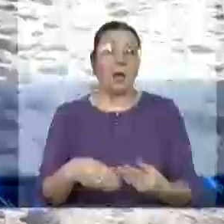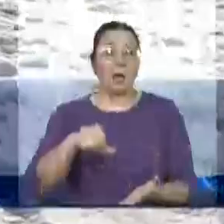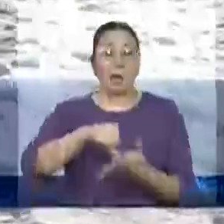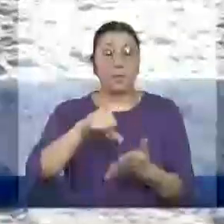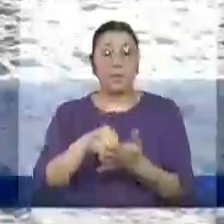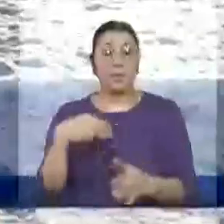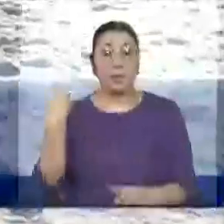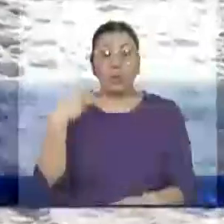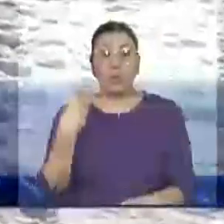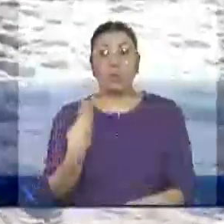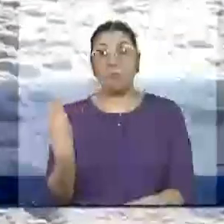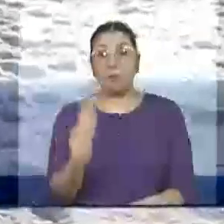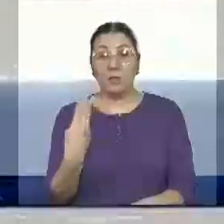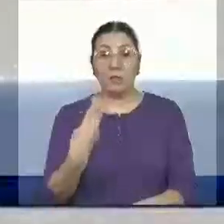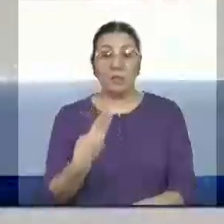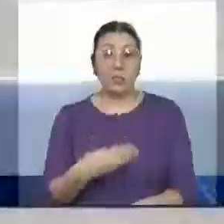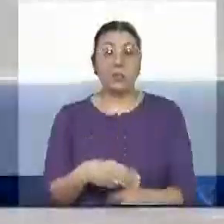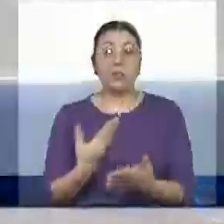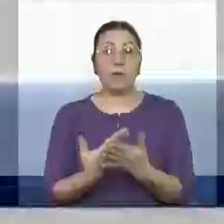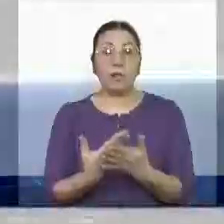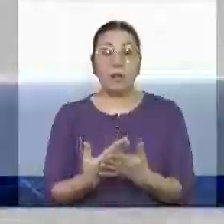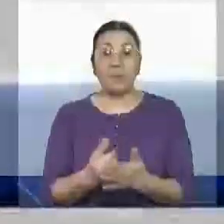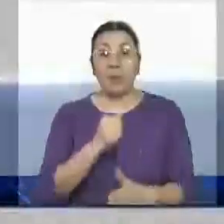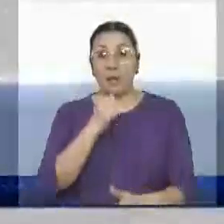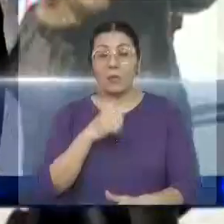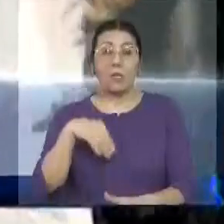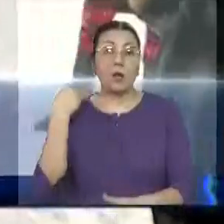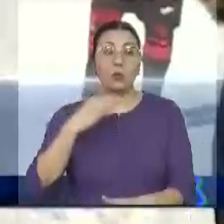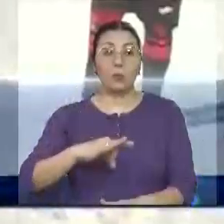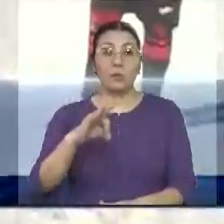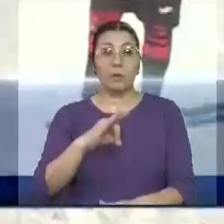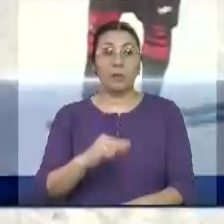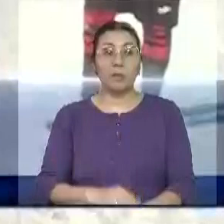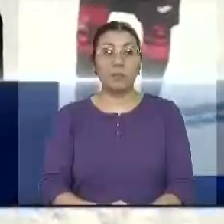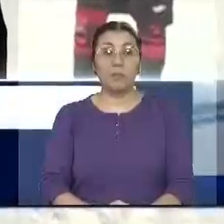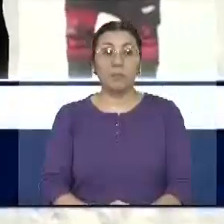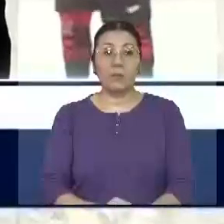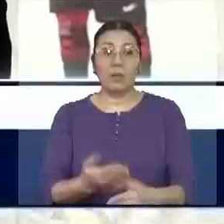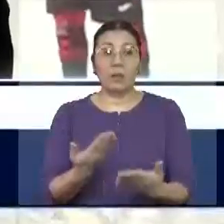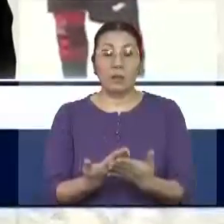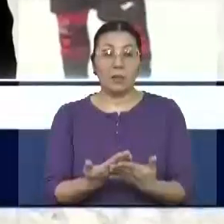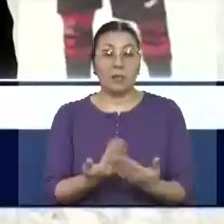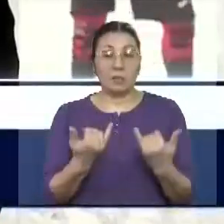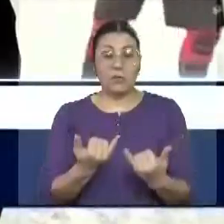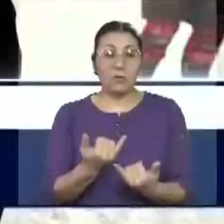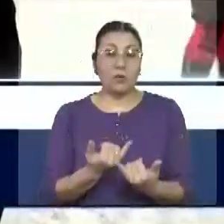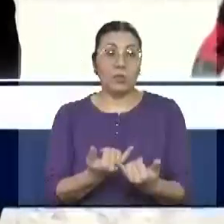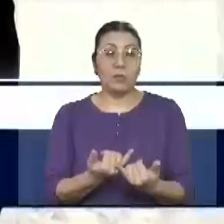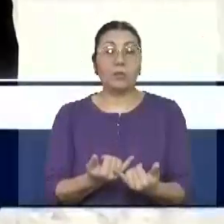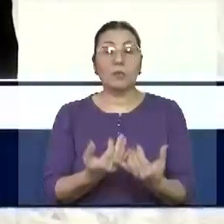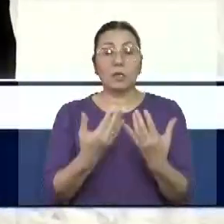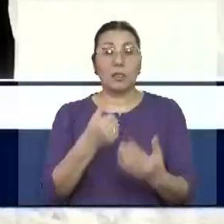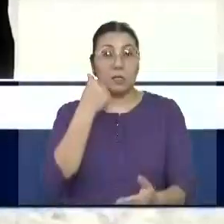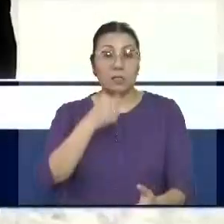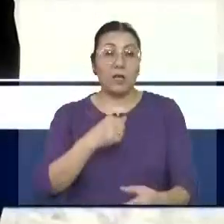Туркестанскую, Мангистаускую, Костанайскую, Кызылординскую и Актюбинскую области. На сегодняшний день фаворитов нету. Это сегодня предпоследний день.